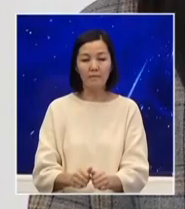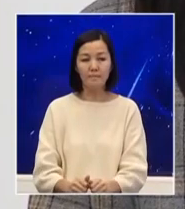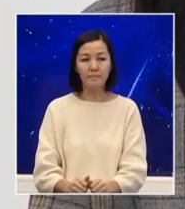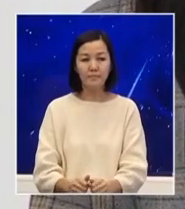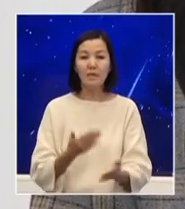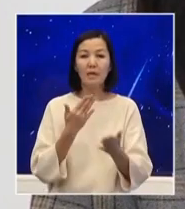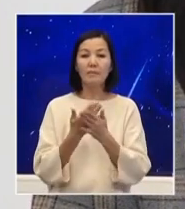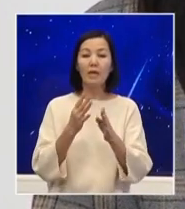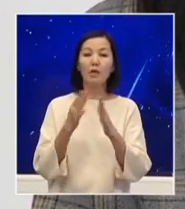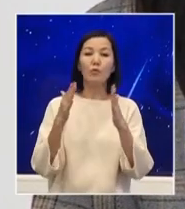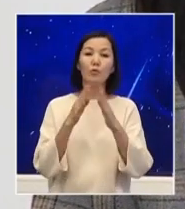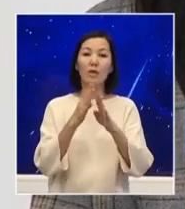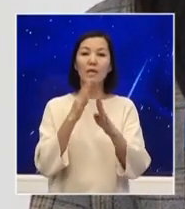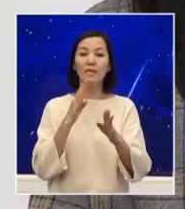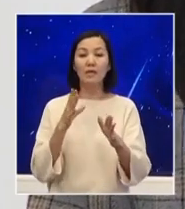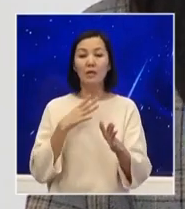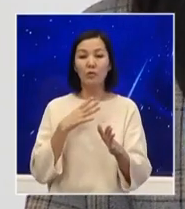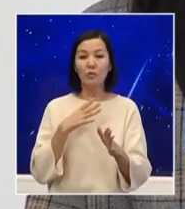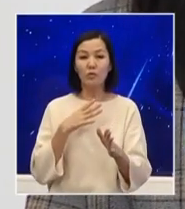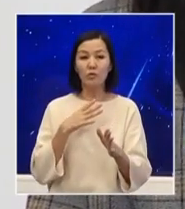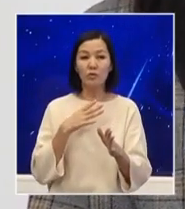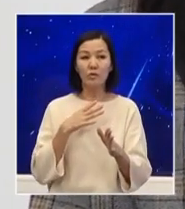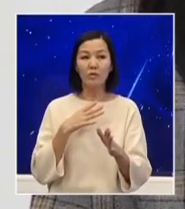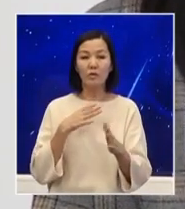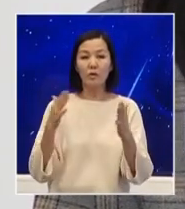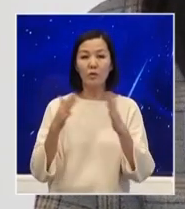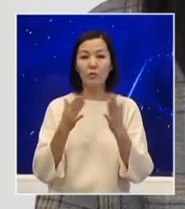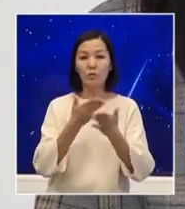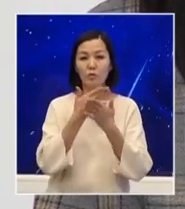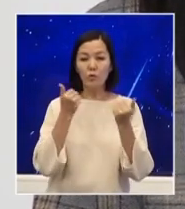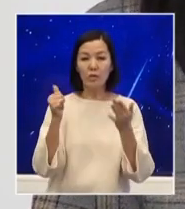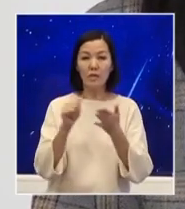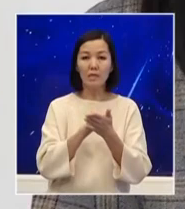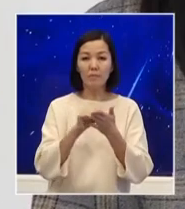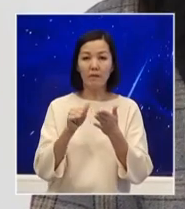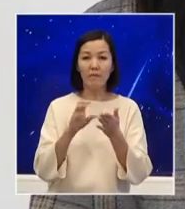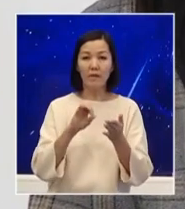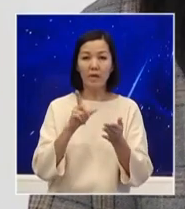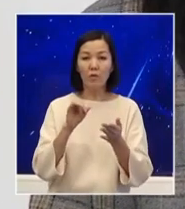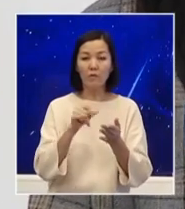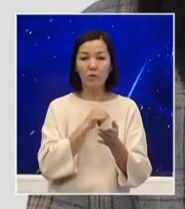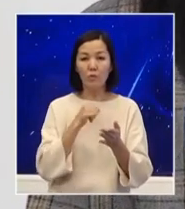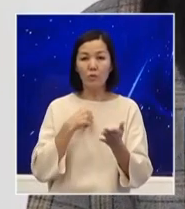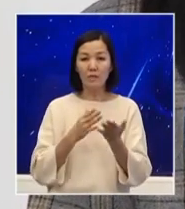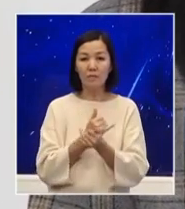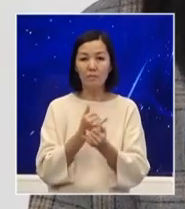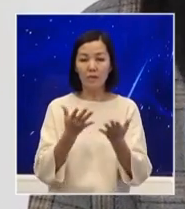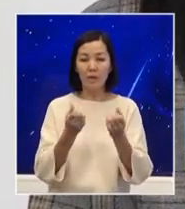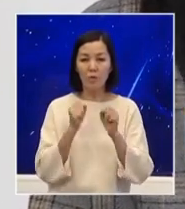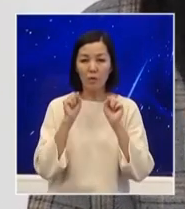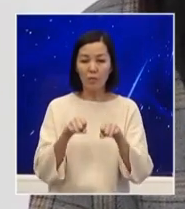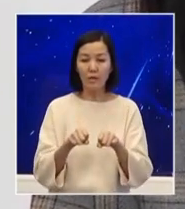мысалы кезекке тұру үшін мүлкі жоқ деген справка алу керек болады. Ол үшін негов бұрысына келіп, бәрі бір жерде